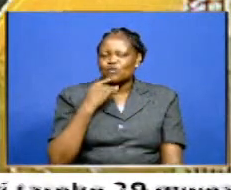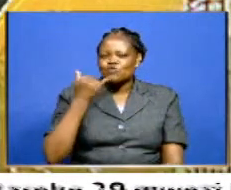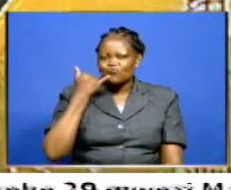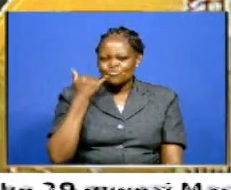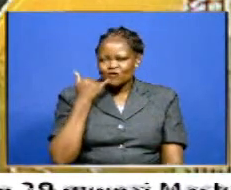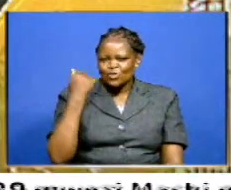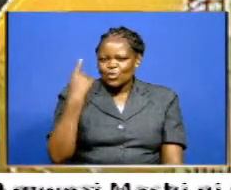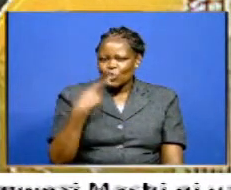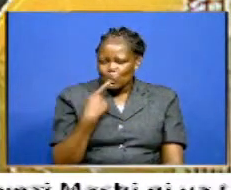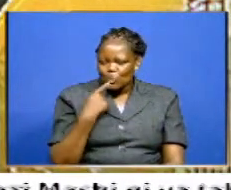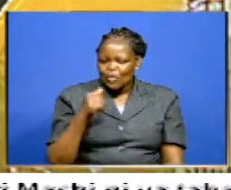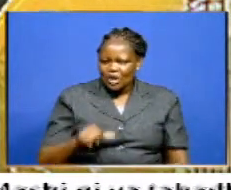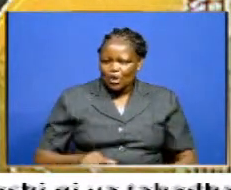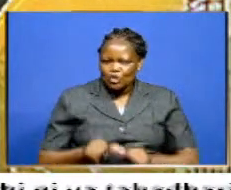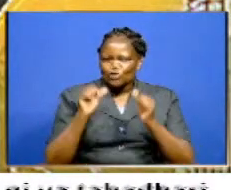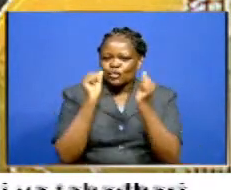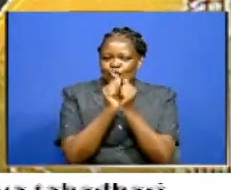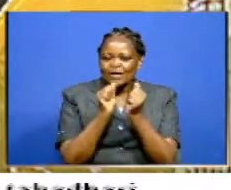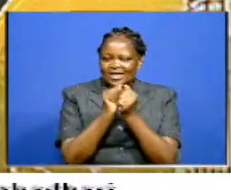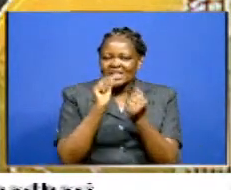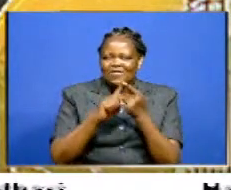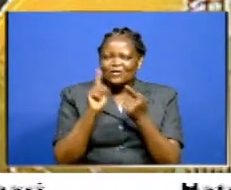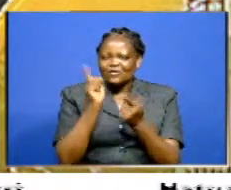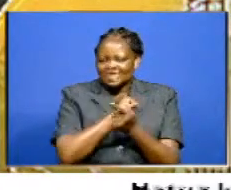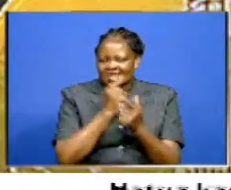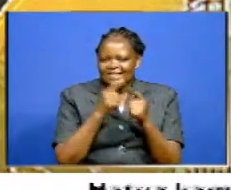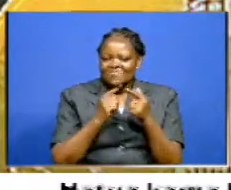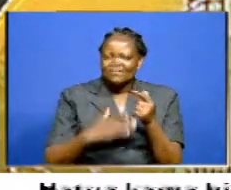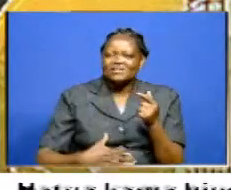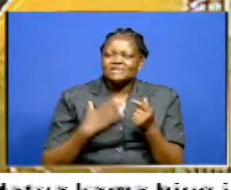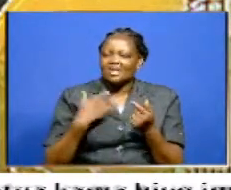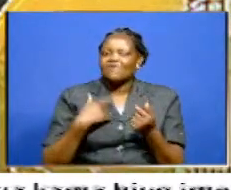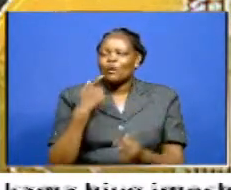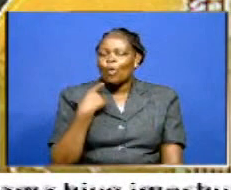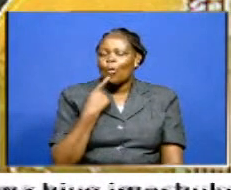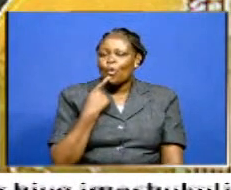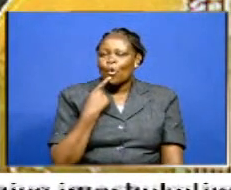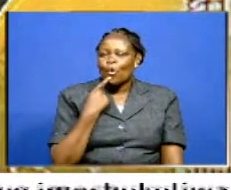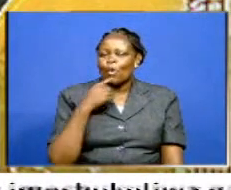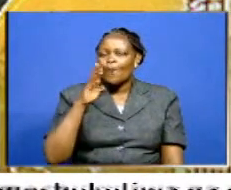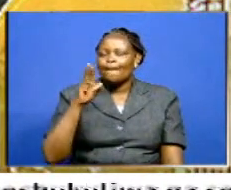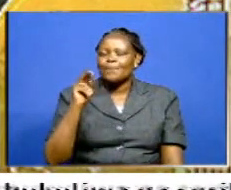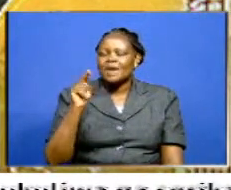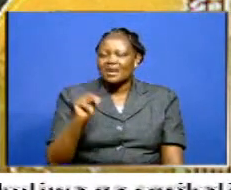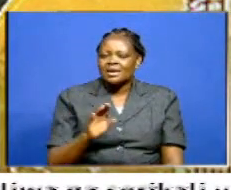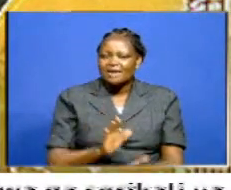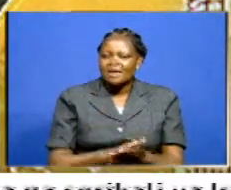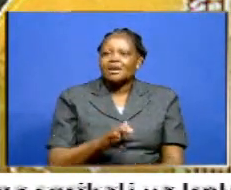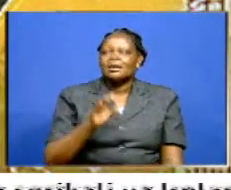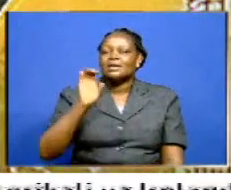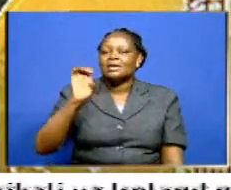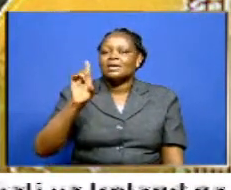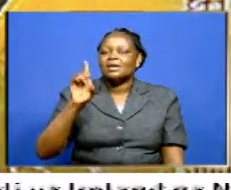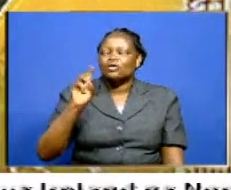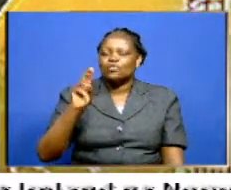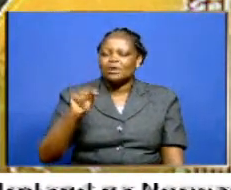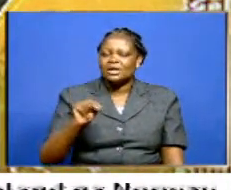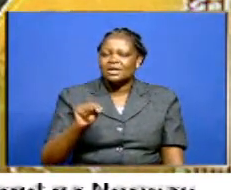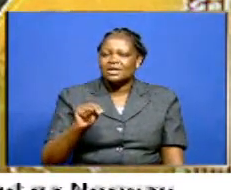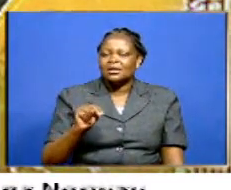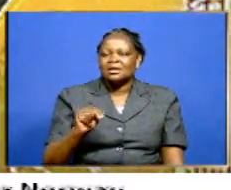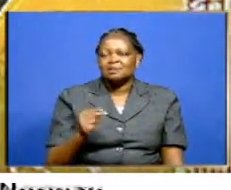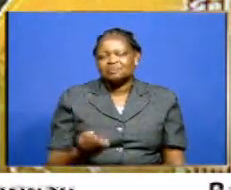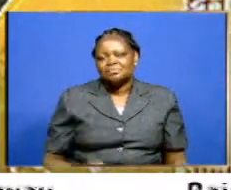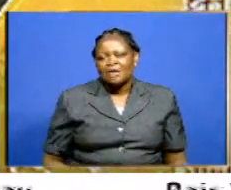Tuko ambaye itakuwa tunaandamana naye hadi tamati. Na wageni wangu asubuhi hii ya leo ni Brian Orina Makori na Edwin Kegoli. Brian